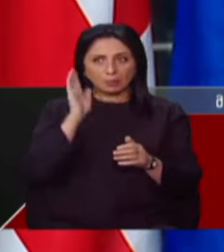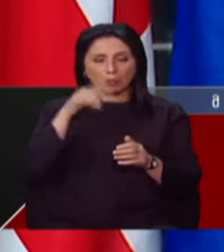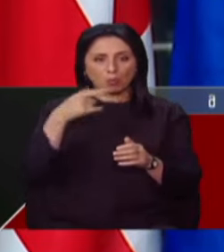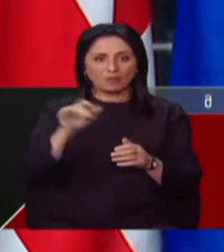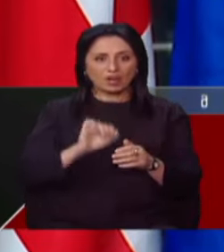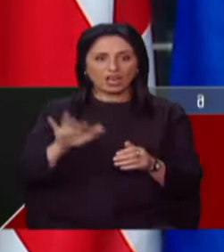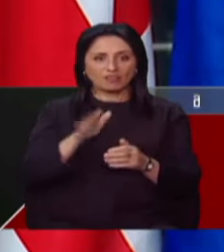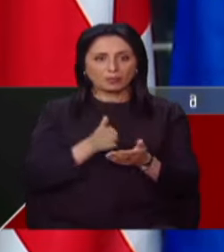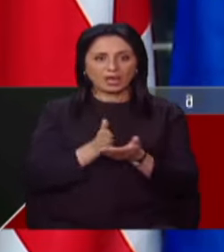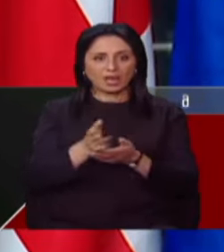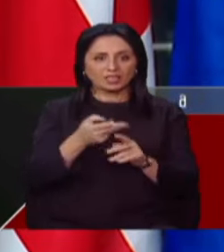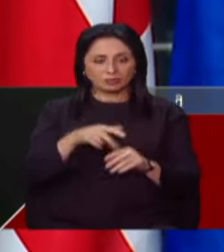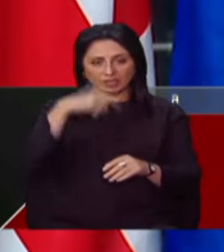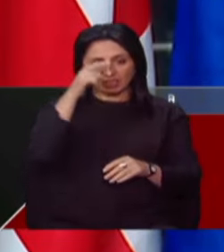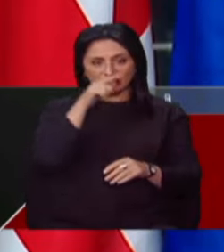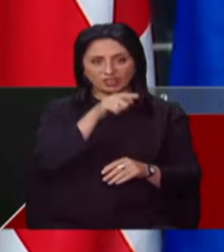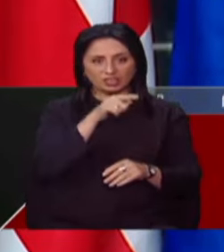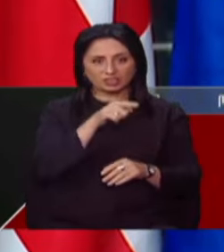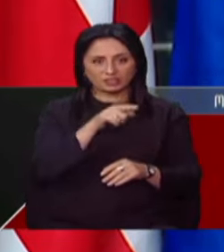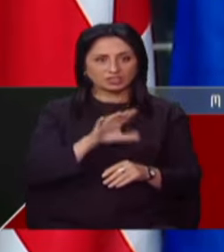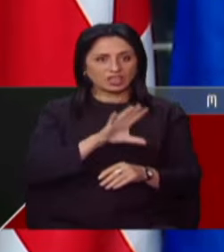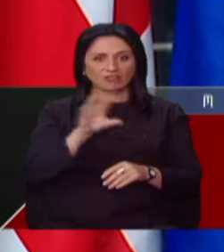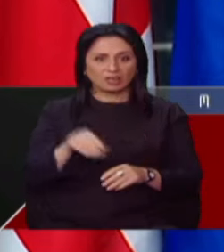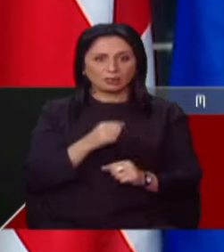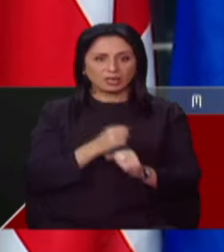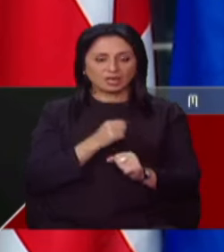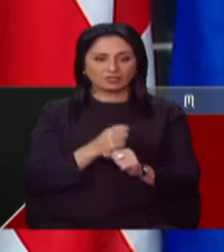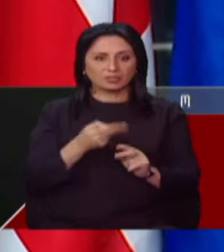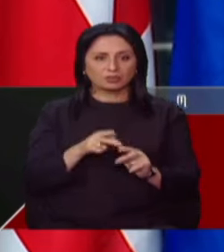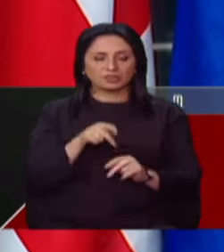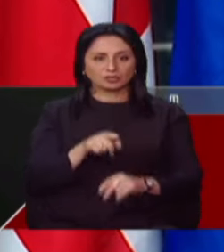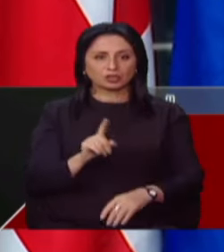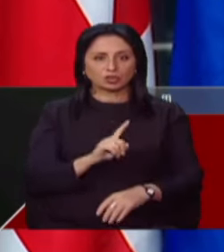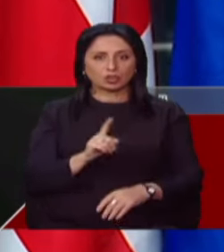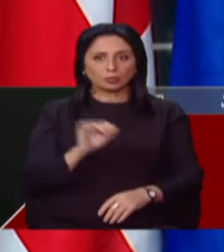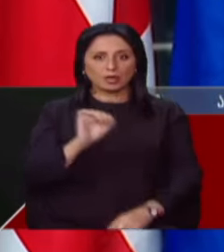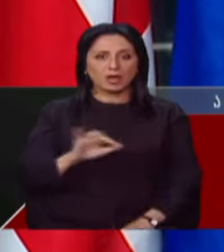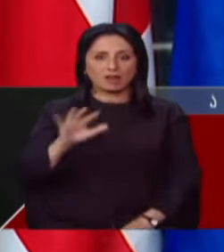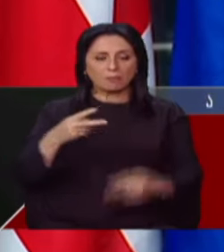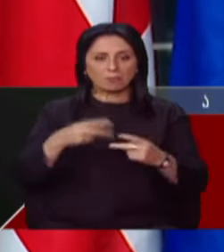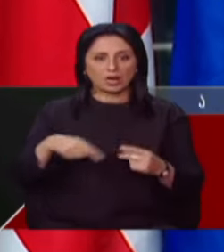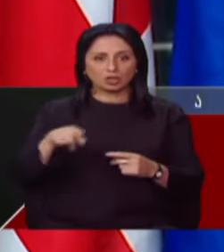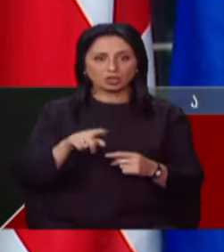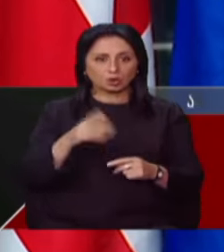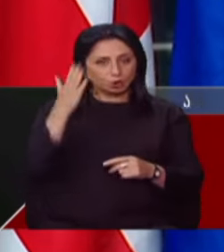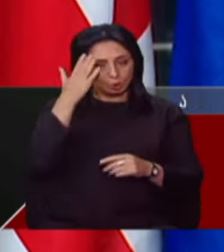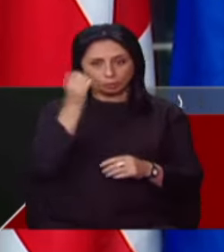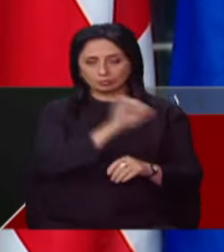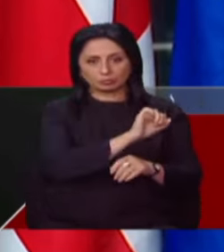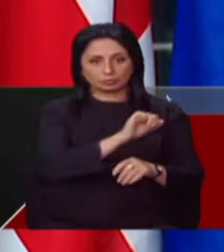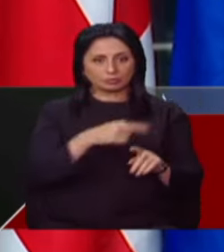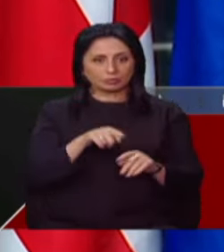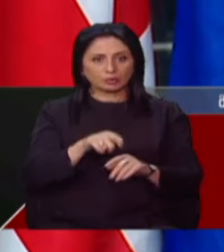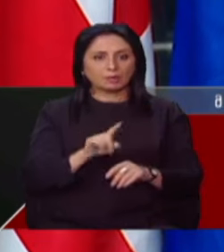მომავალი გადის იმიტომ, რომ ბიძინა ივანიშვილმა ყველაფერი გააკეთა იმისათვის, რომ დასავლელი პარტნიორებს ზურგი შეექცეს